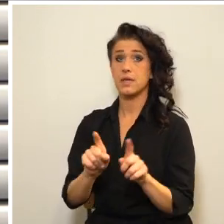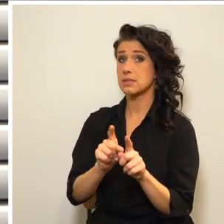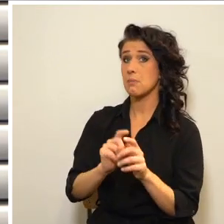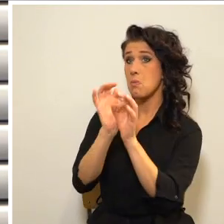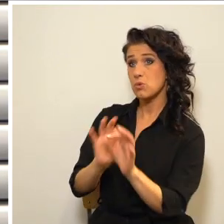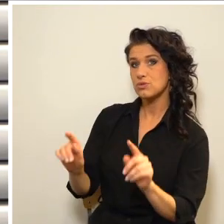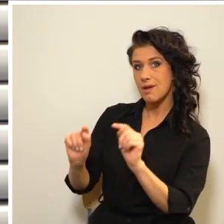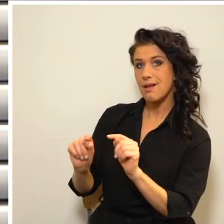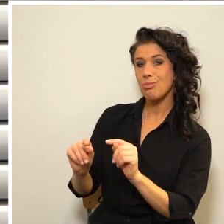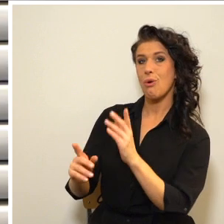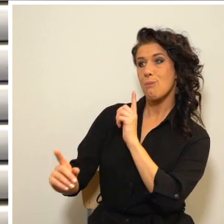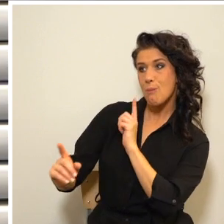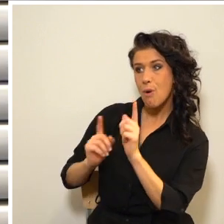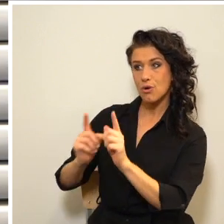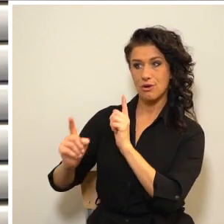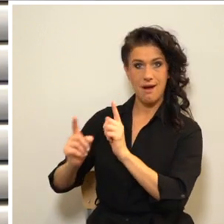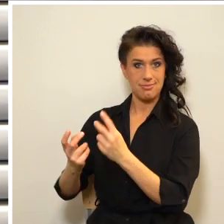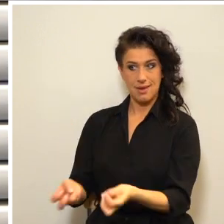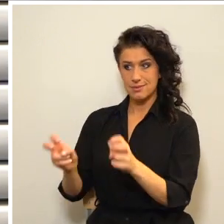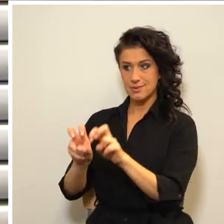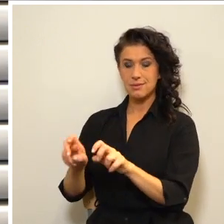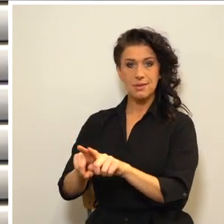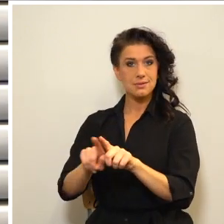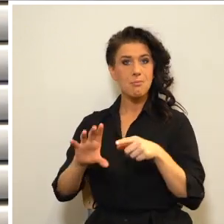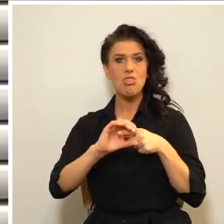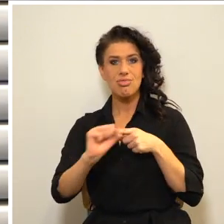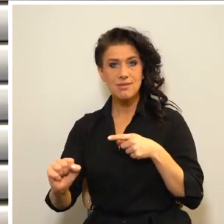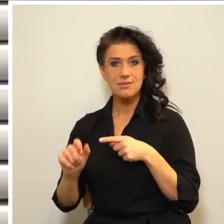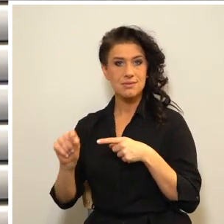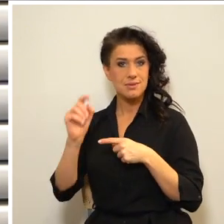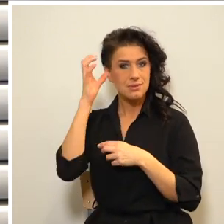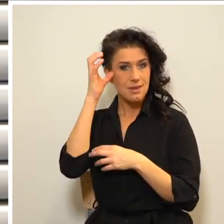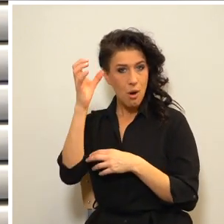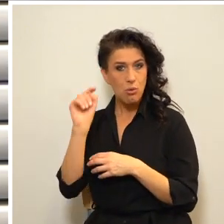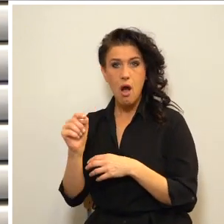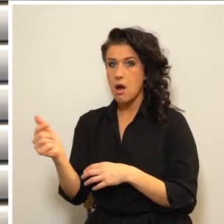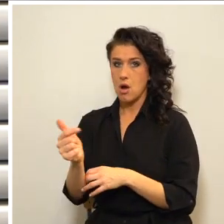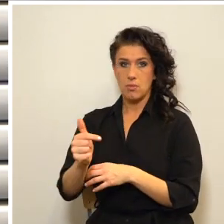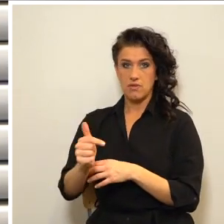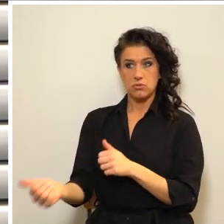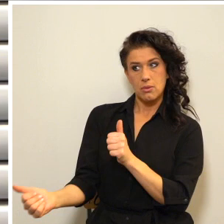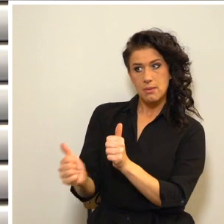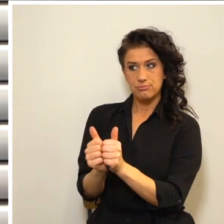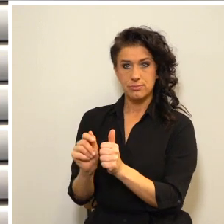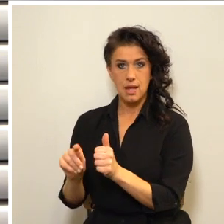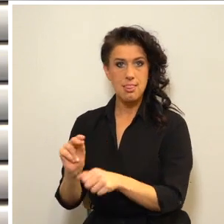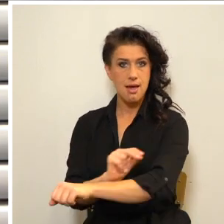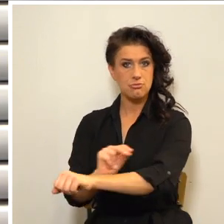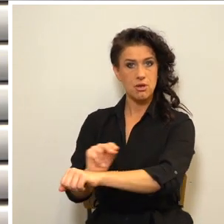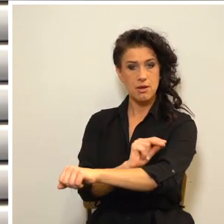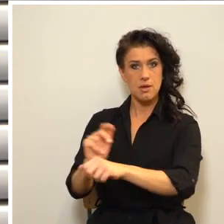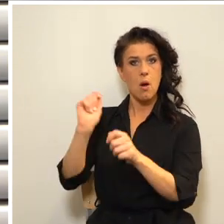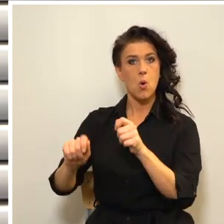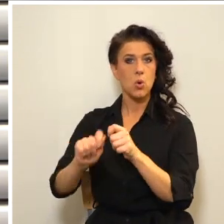stworzenie sieci poradni dyscypliny która jest konieczna do właściwego leczenia i